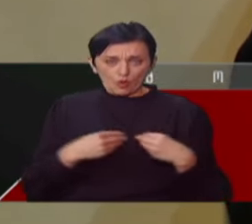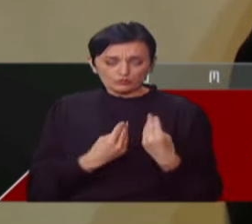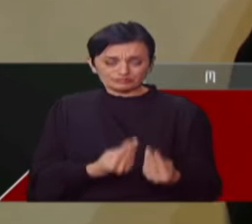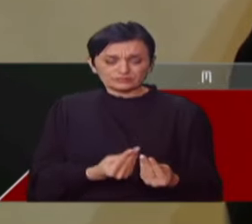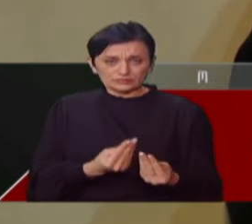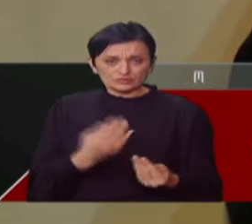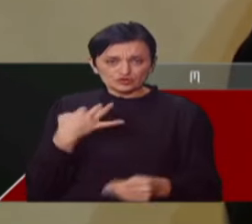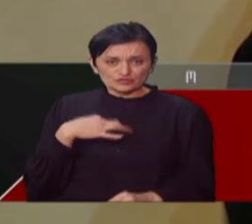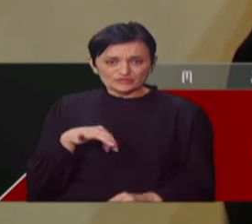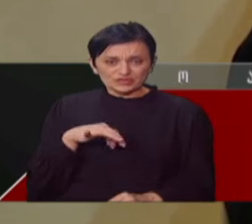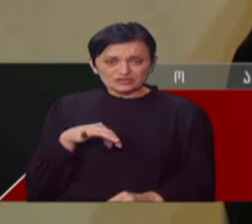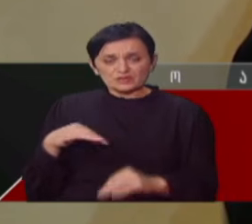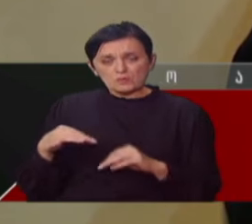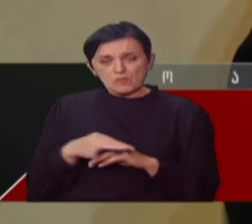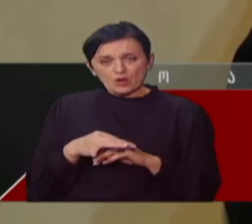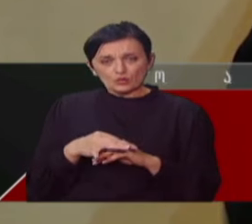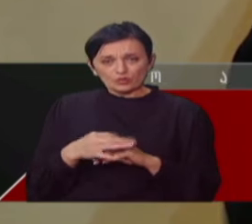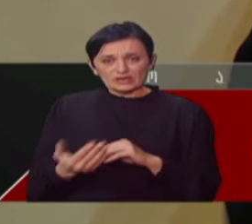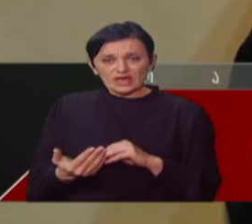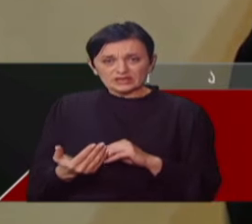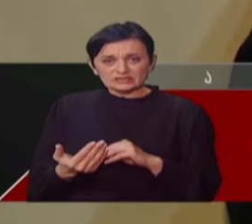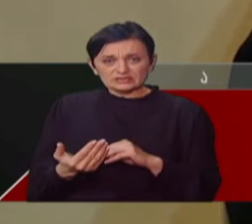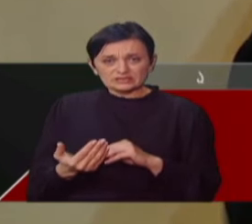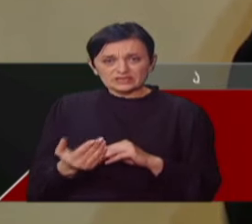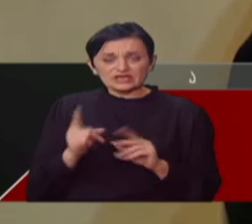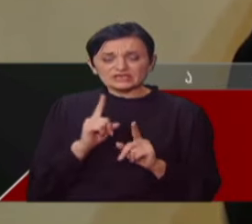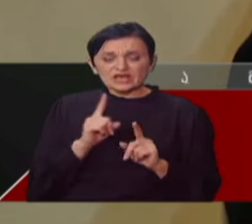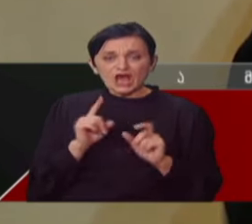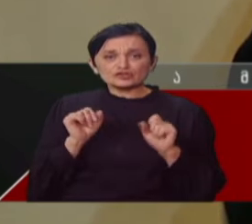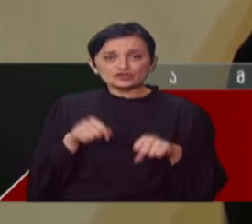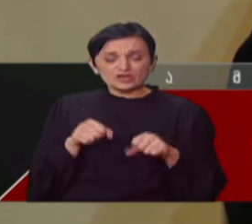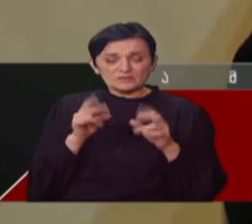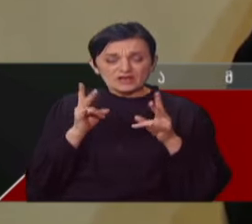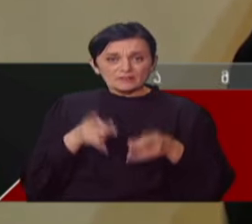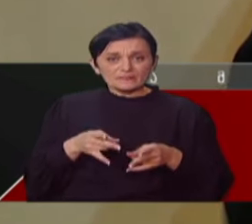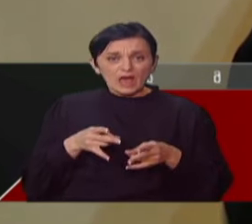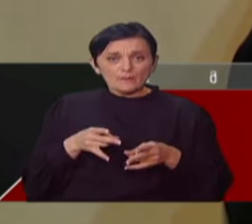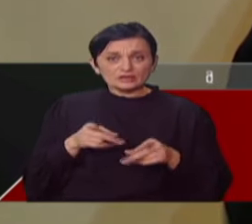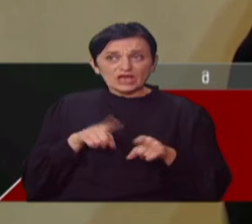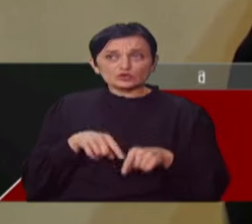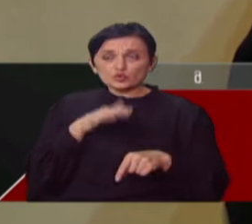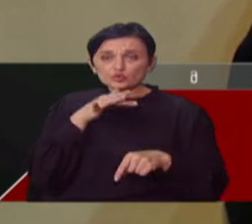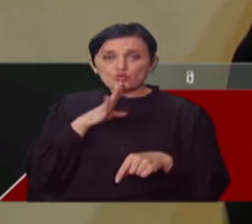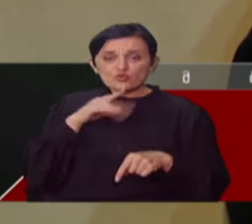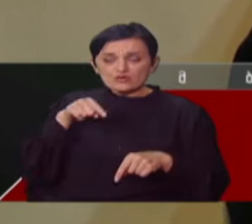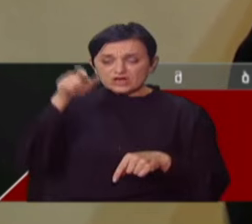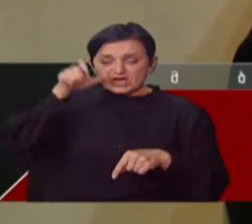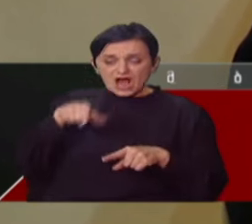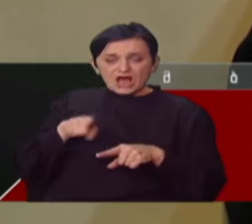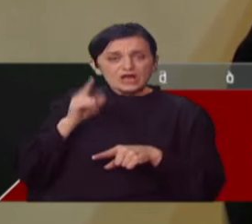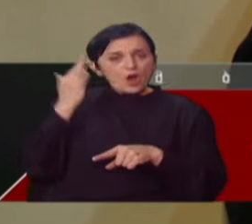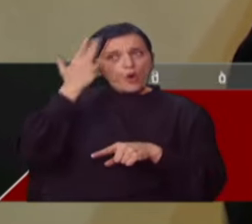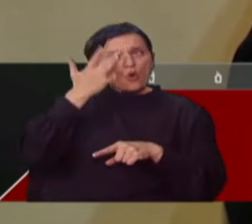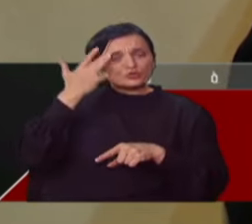shvils, meugles, ra sheidzeleba daemartos ese dros kals, ra otsnebebi